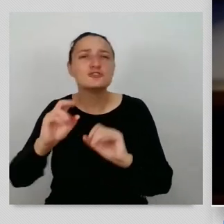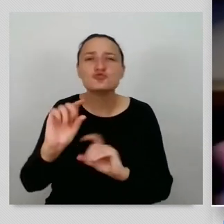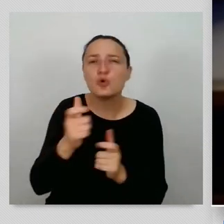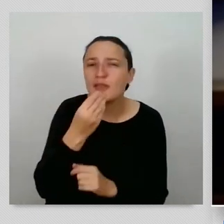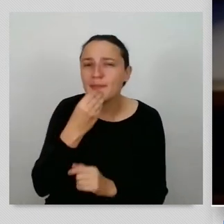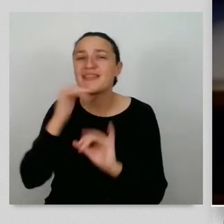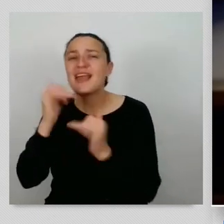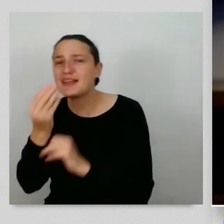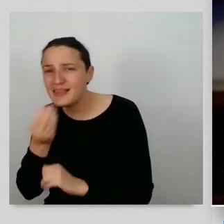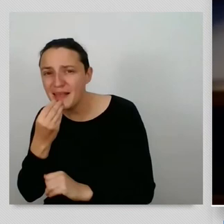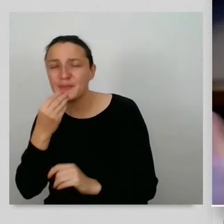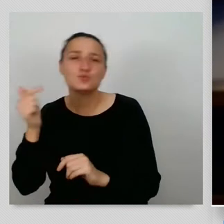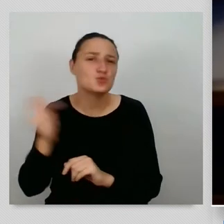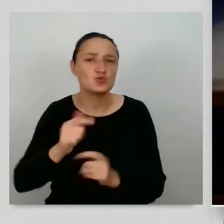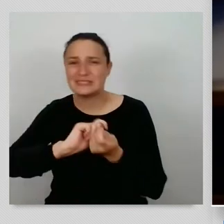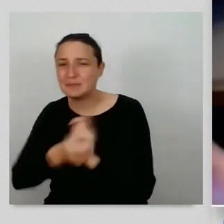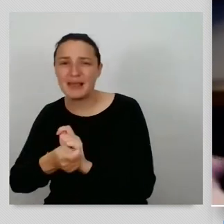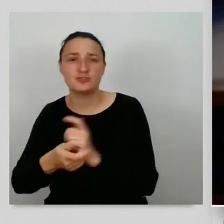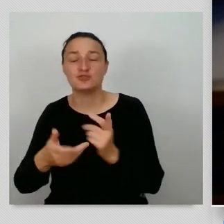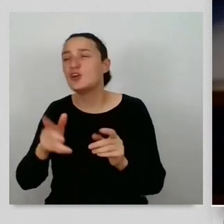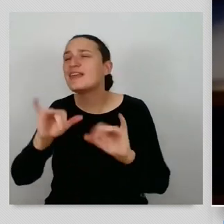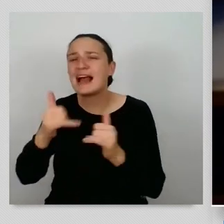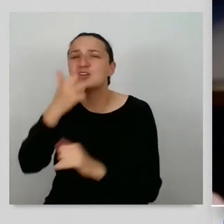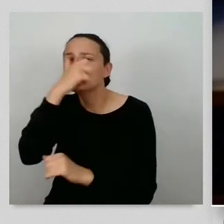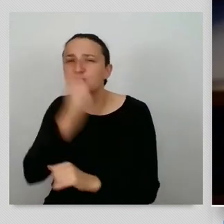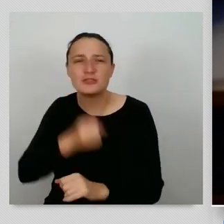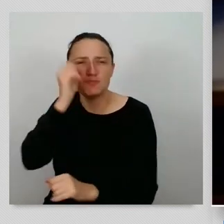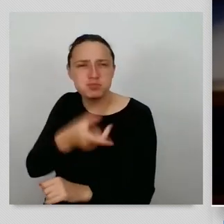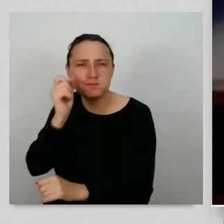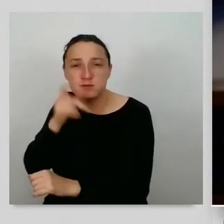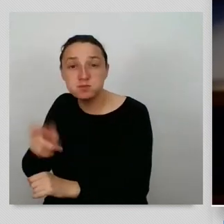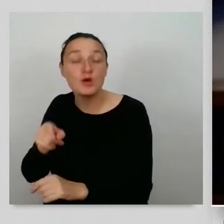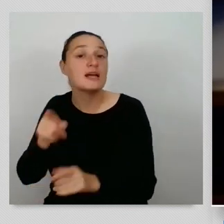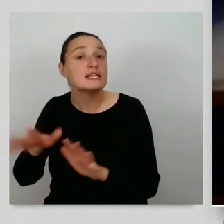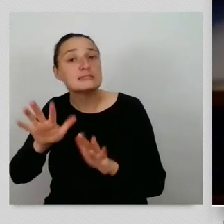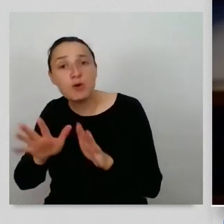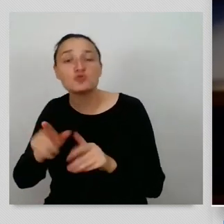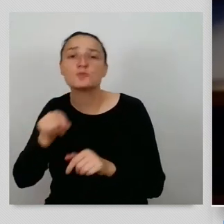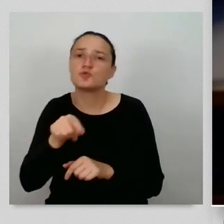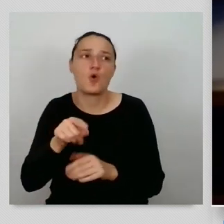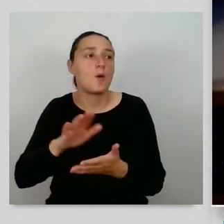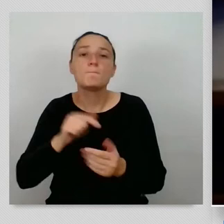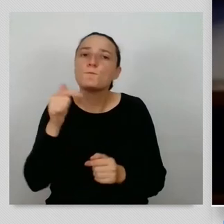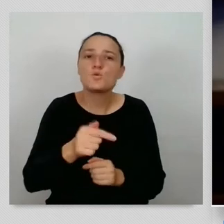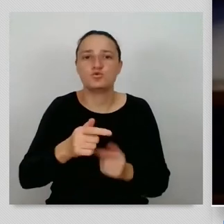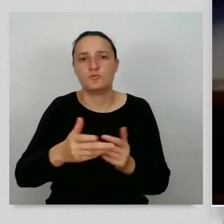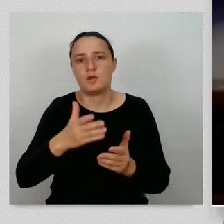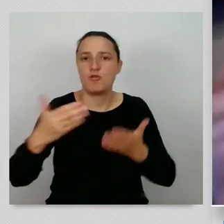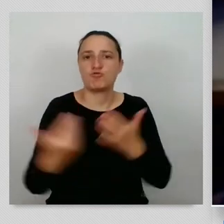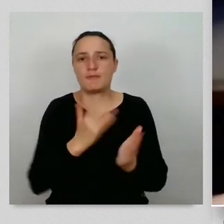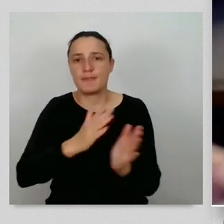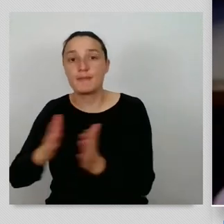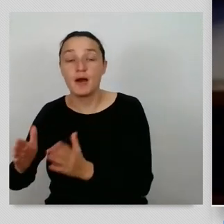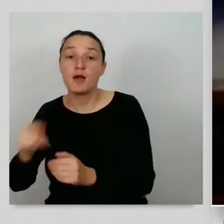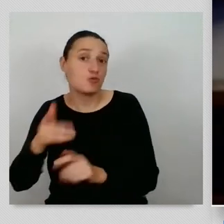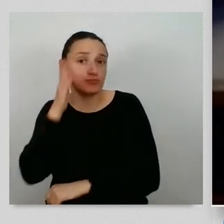bez zmian do tego, jak, w jaki sposób śmiecimy i tak dalej, nie będzie innej rzeczywistości. To jest bardzo ważne, żeby tutaj to jest ta